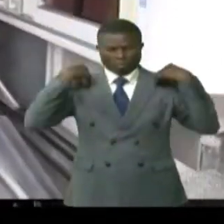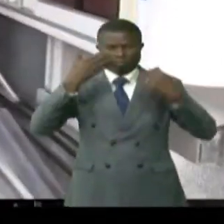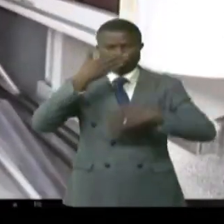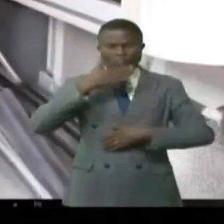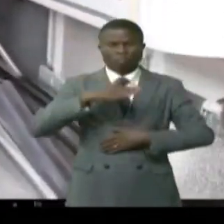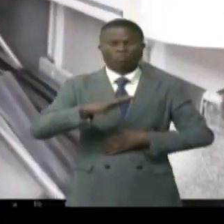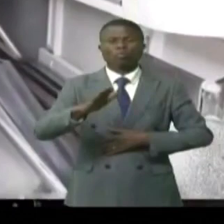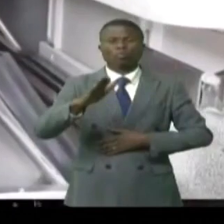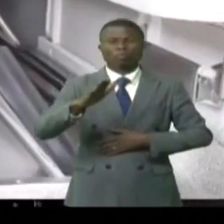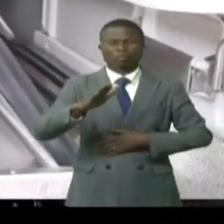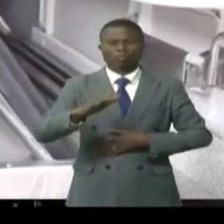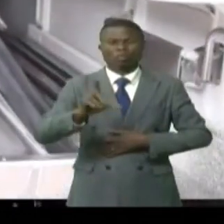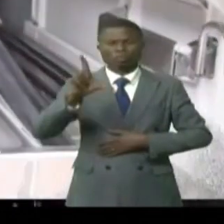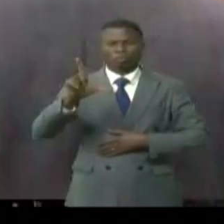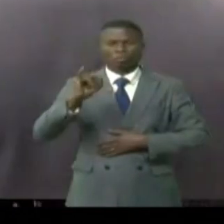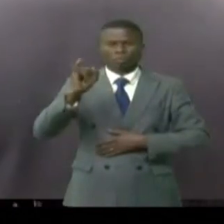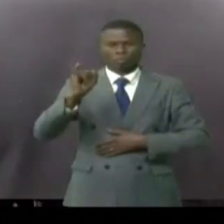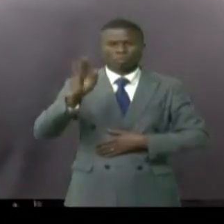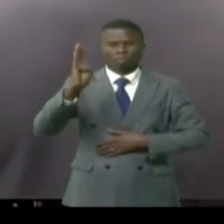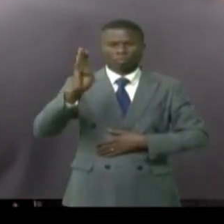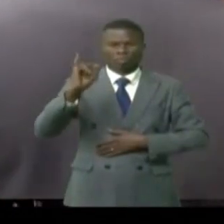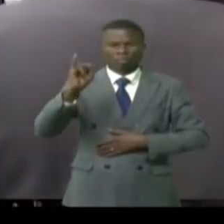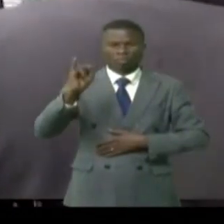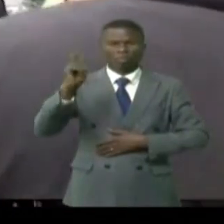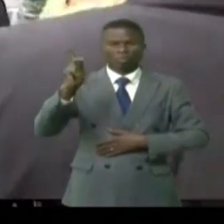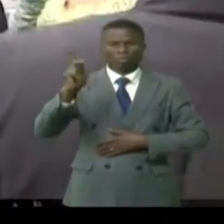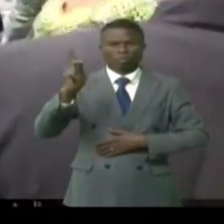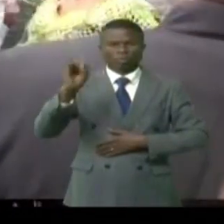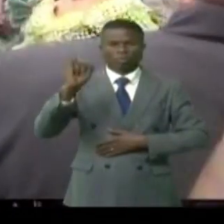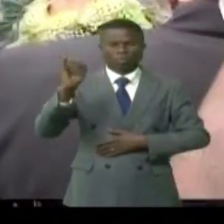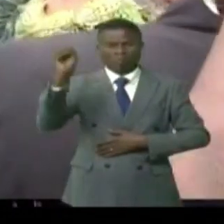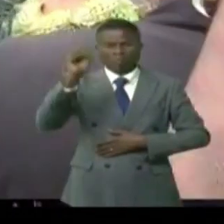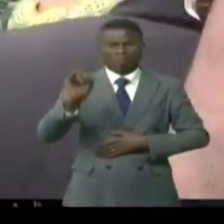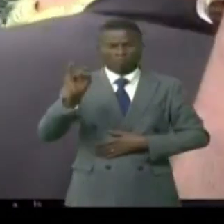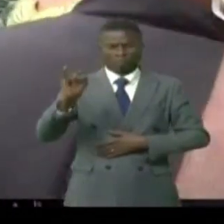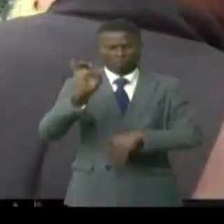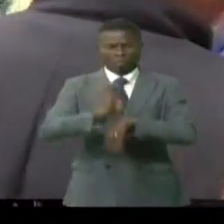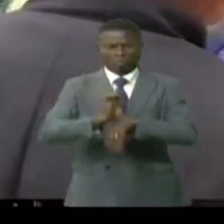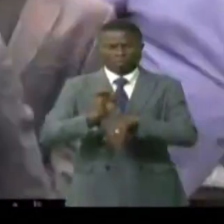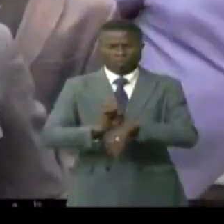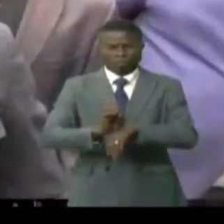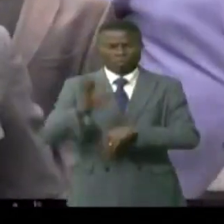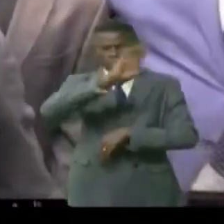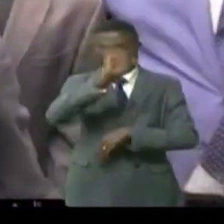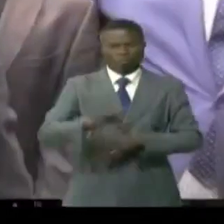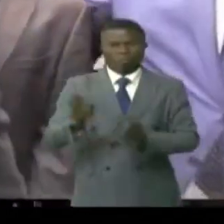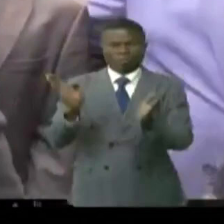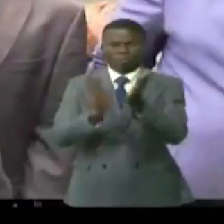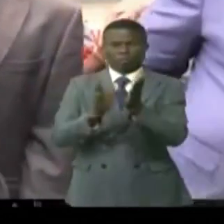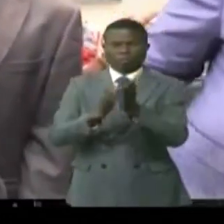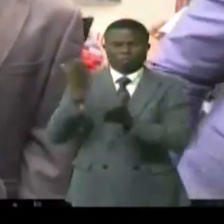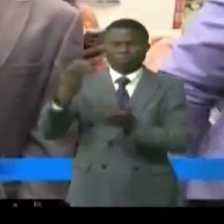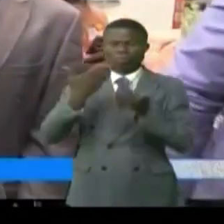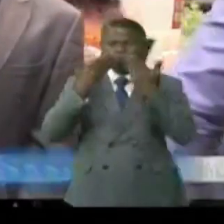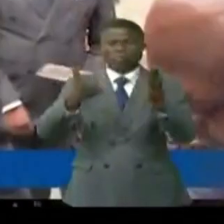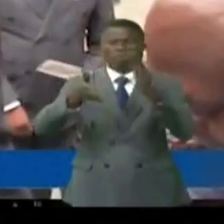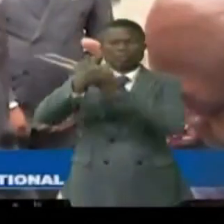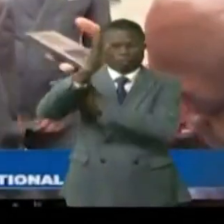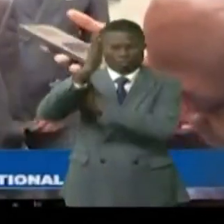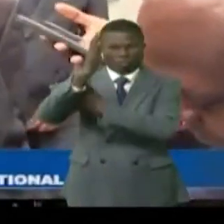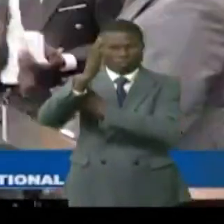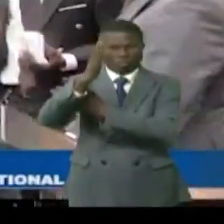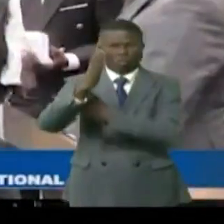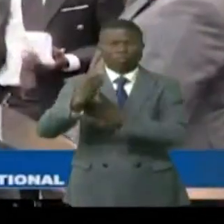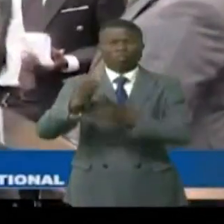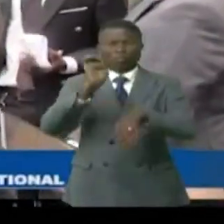centre hospitalier Libikissi de l'église du Christ au Congo située à Bandal-Chibangu. Nous bénissons le Seigneur pour